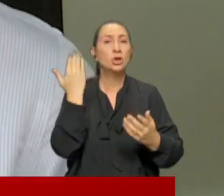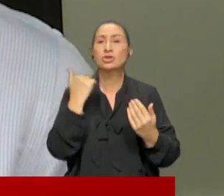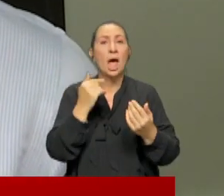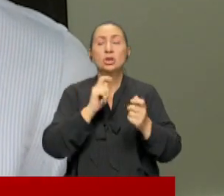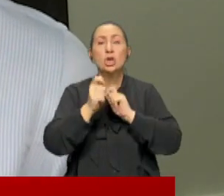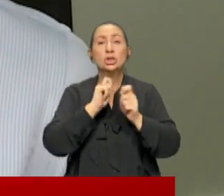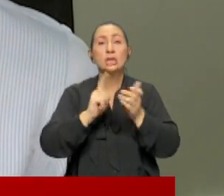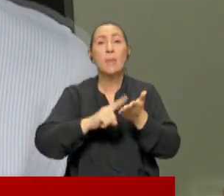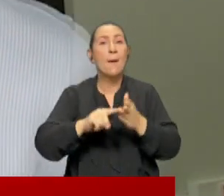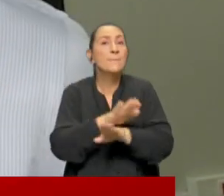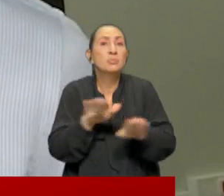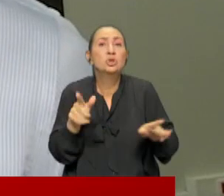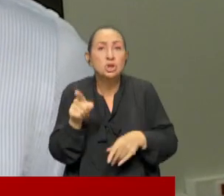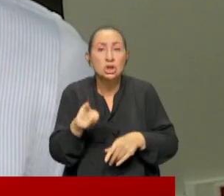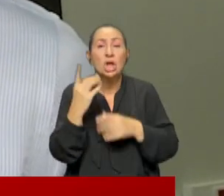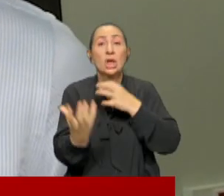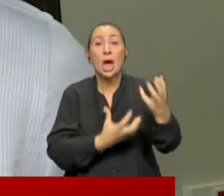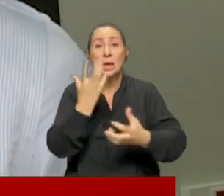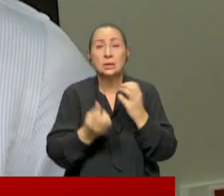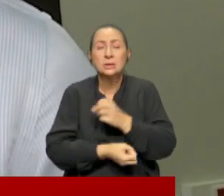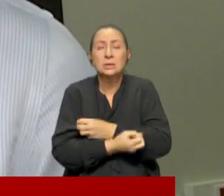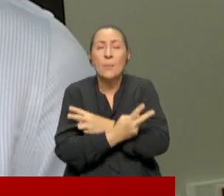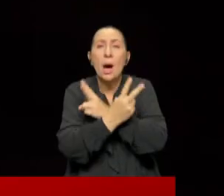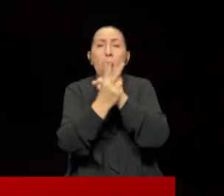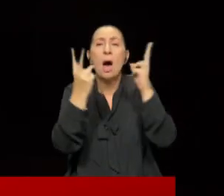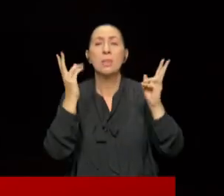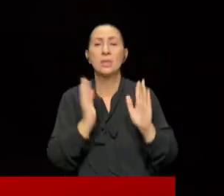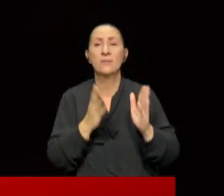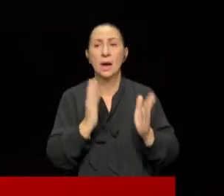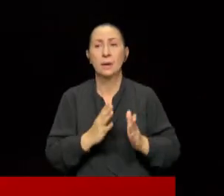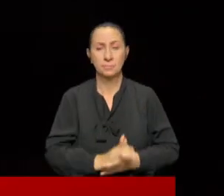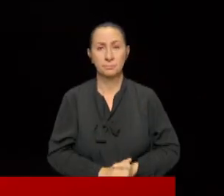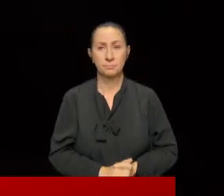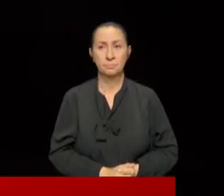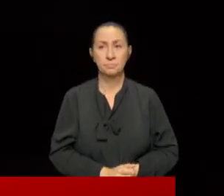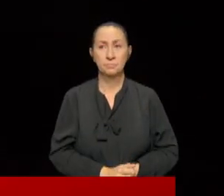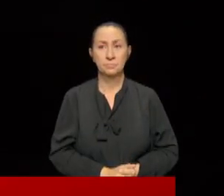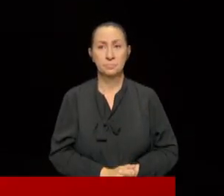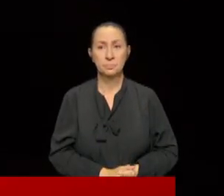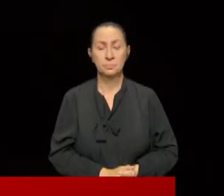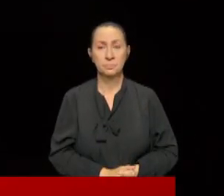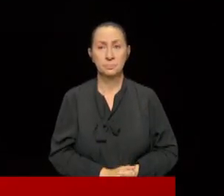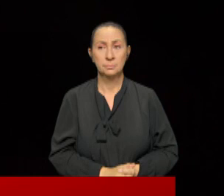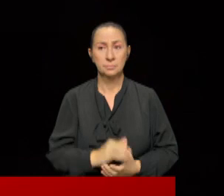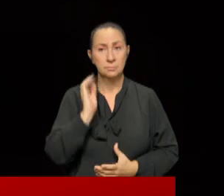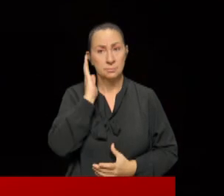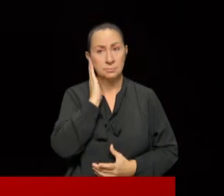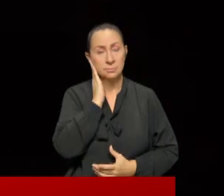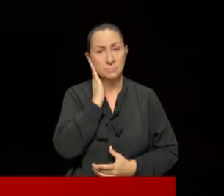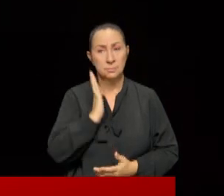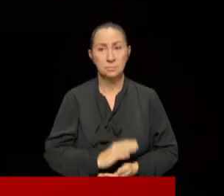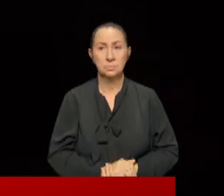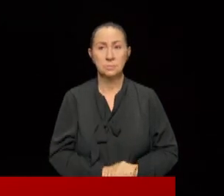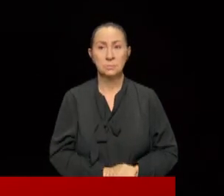sözleşmesi sona ermiş ve yangın sabaha kadar devam etti. Marmaris yanarken ormandan sorumlu